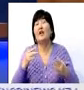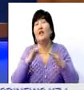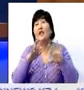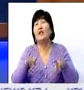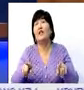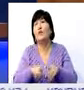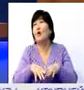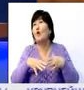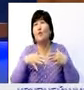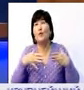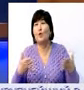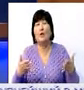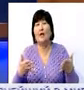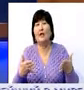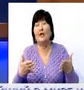интернет буквально